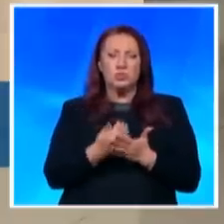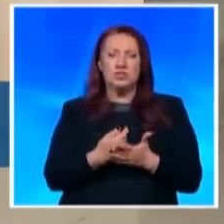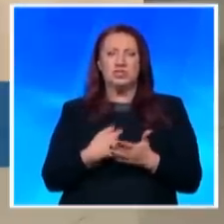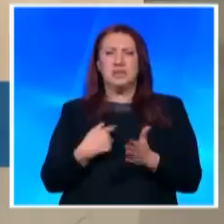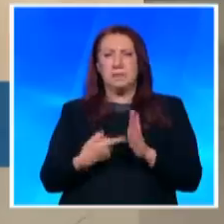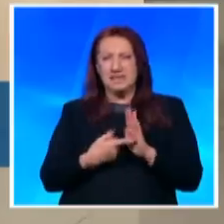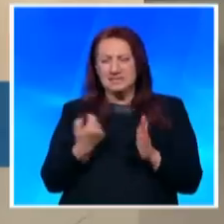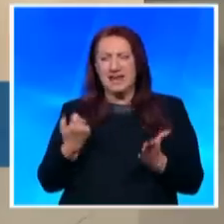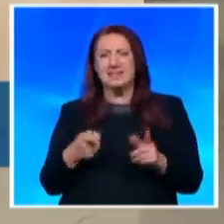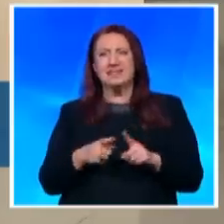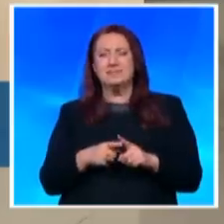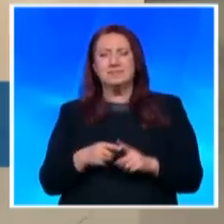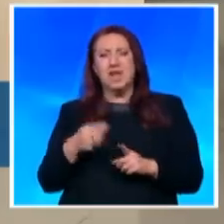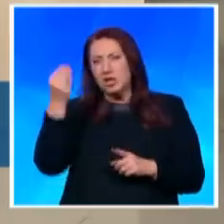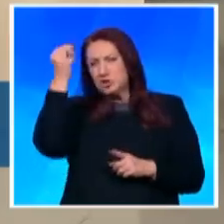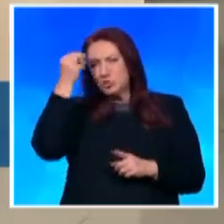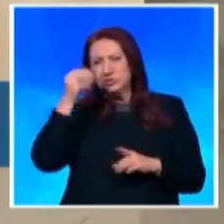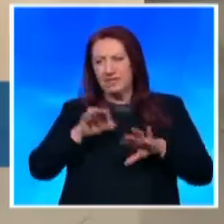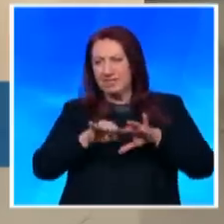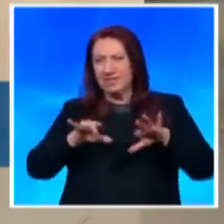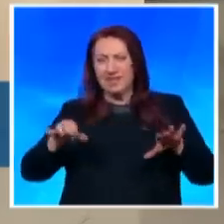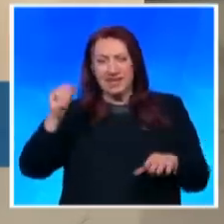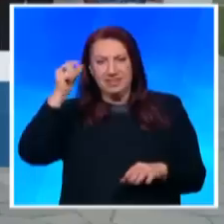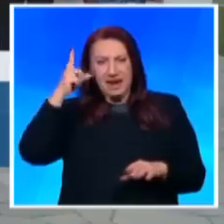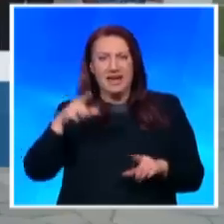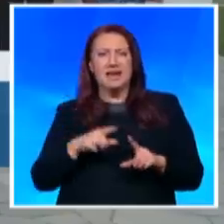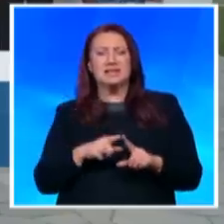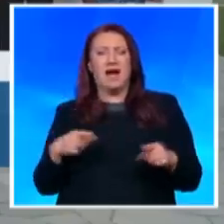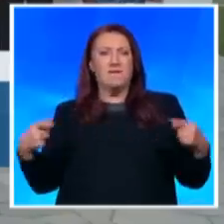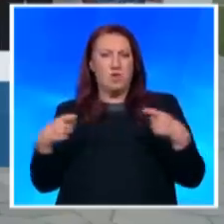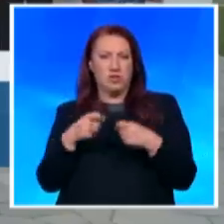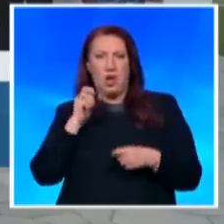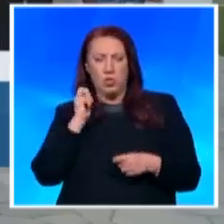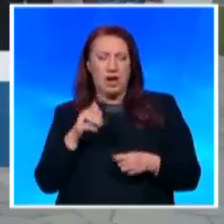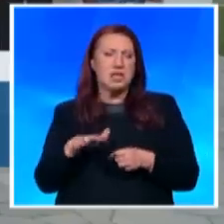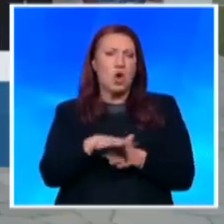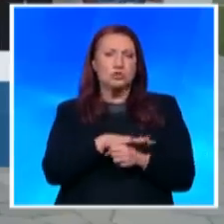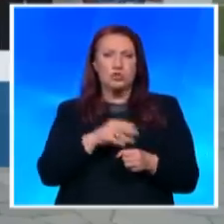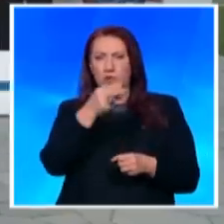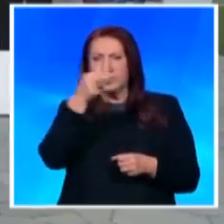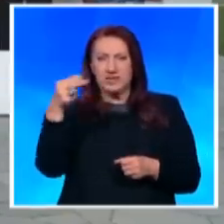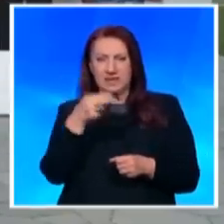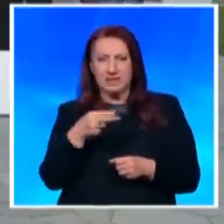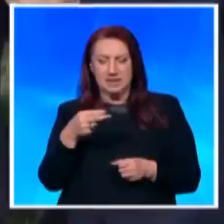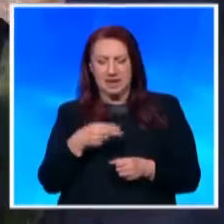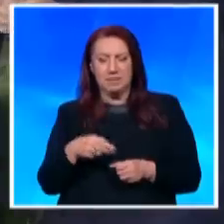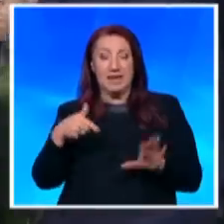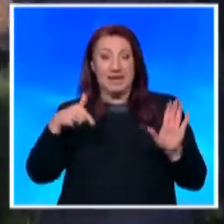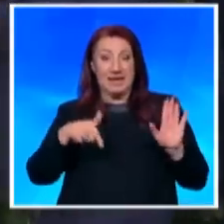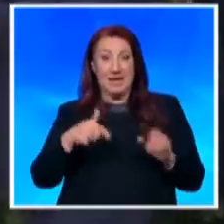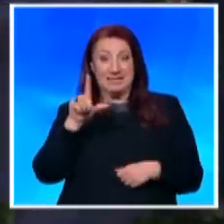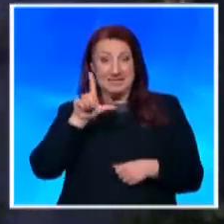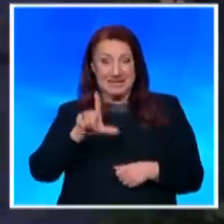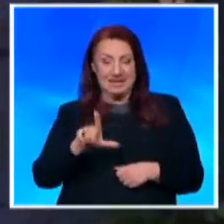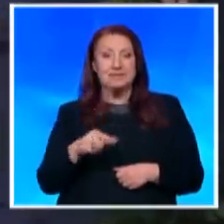интелект и войната в Украина са основните теми за G7, чиято среща с лидерите на още десетина държави от света